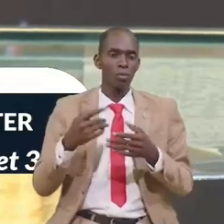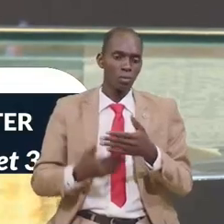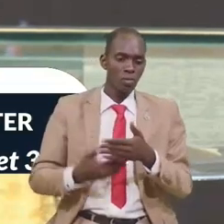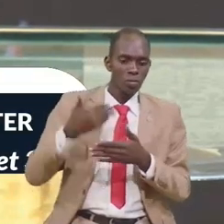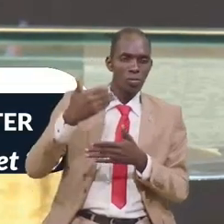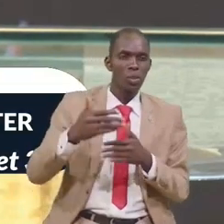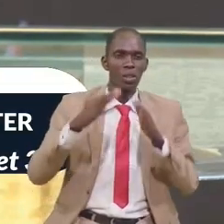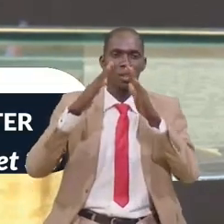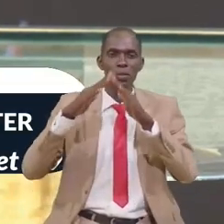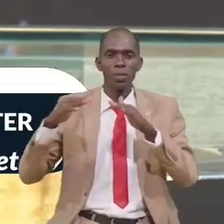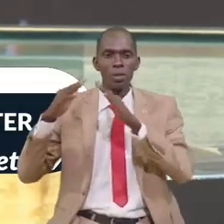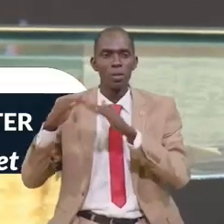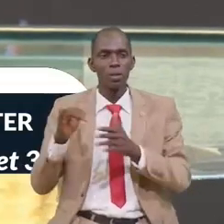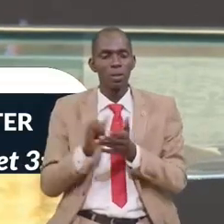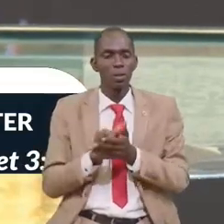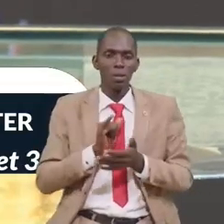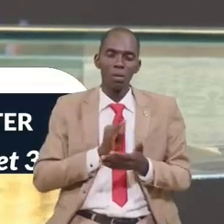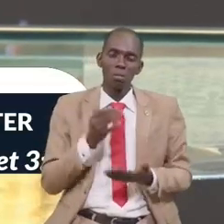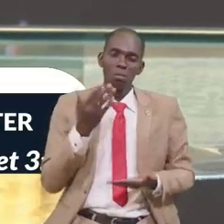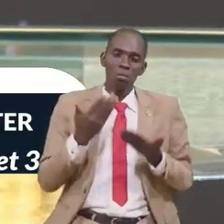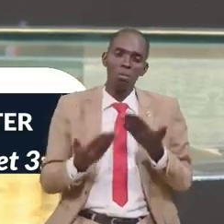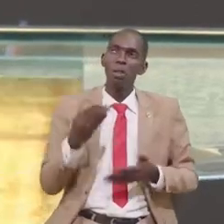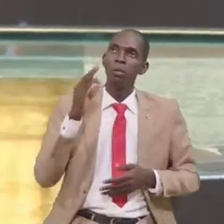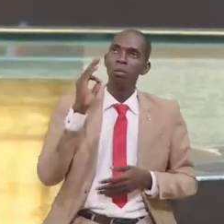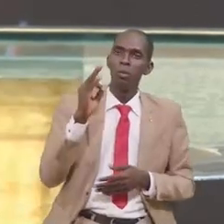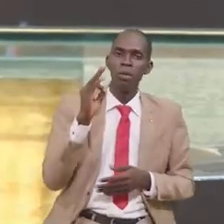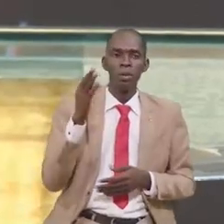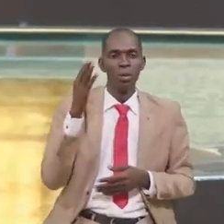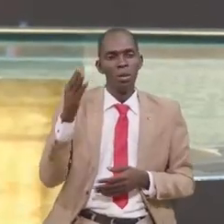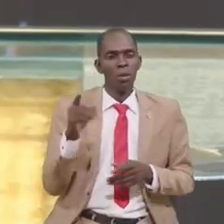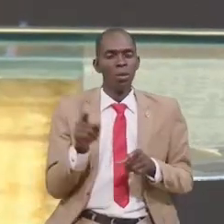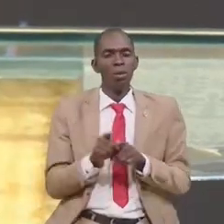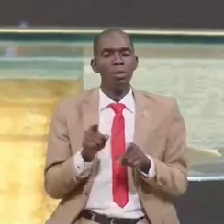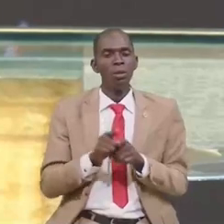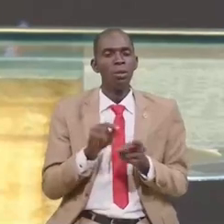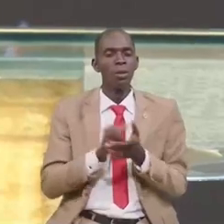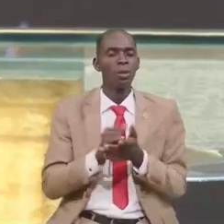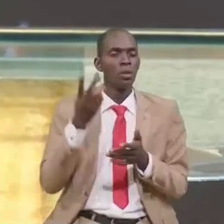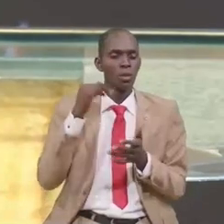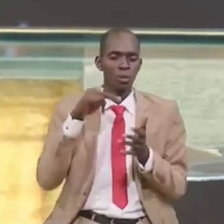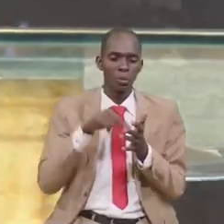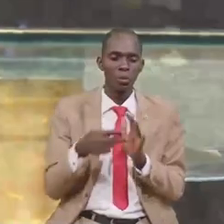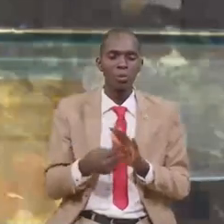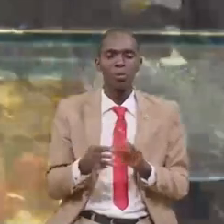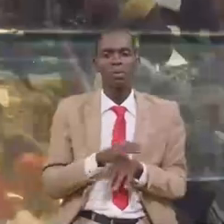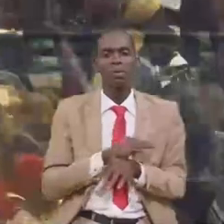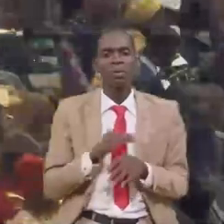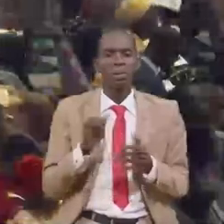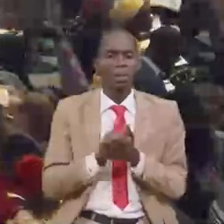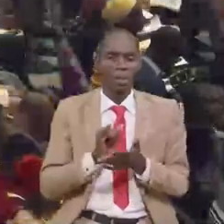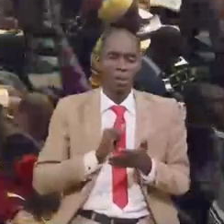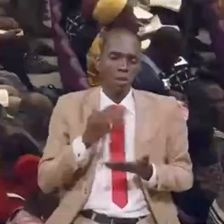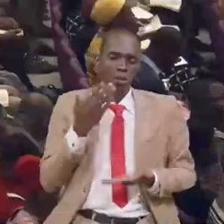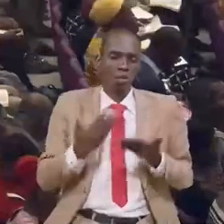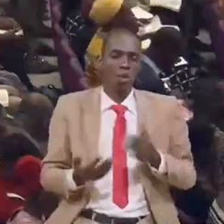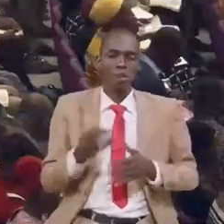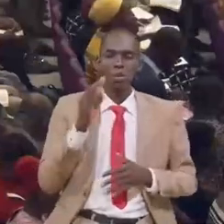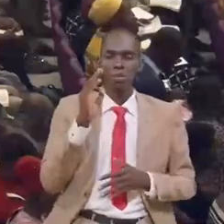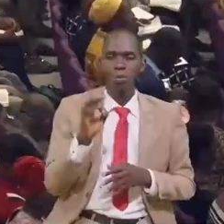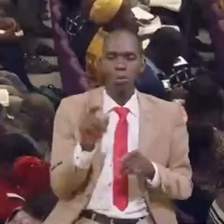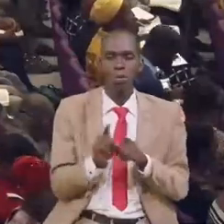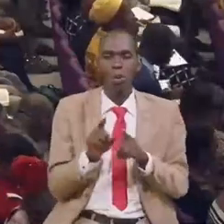Déplaçons-nous. Allons ailleurs dans les bourgades voisines, afin que j'y prêche aussi. C'est pour un but, car c'est